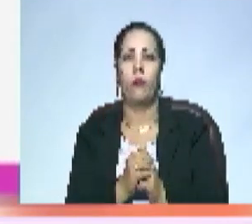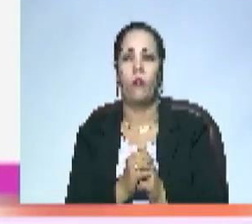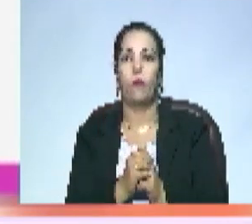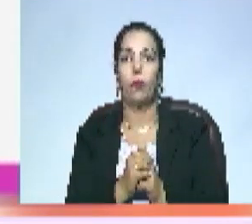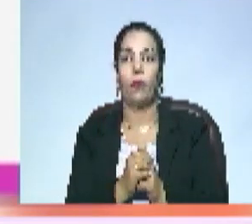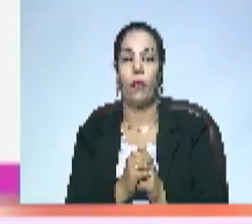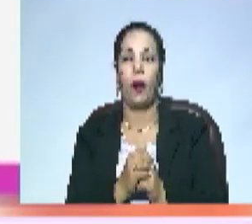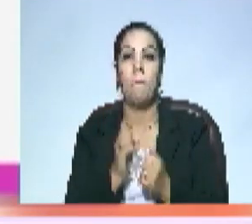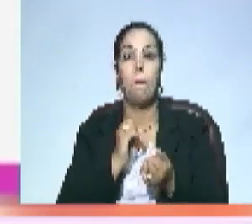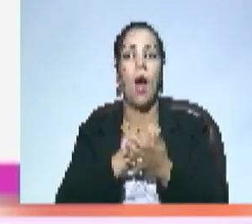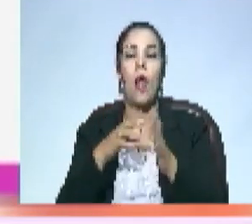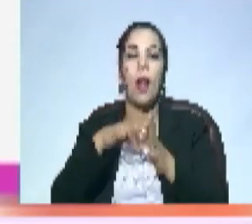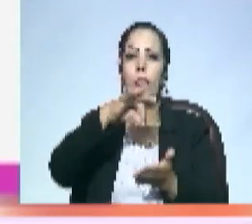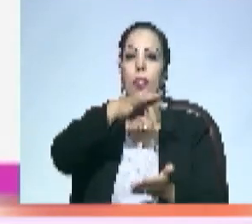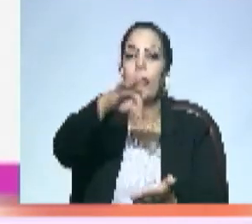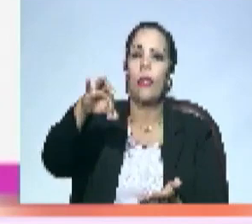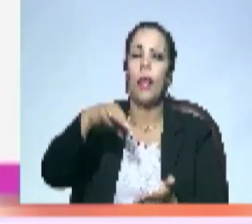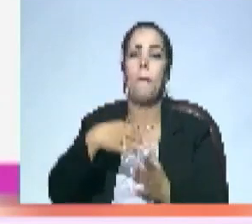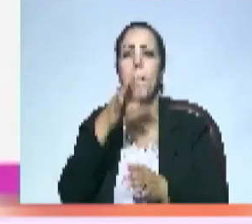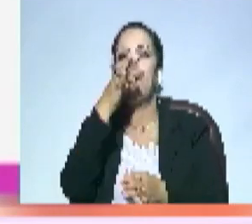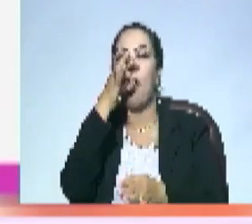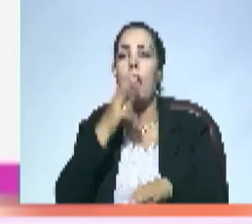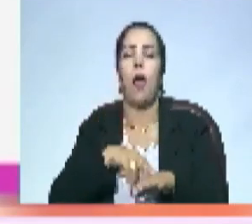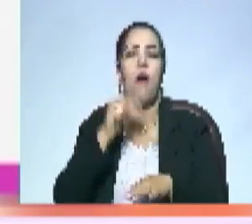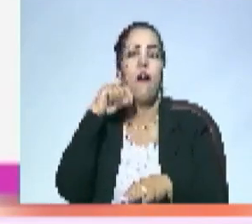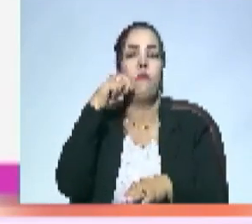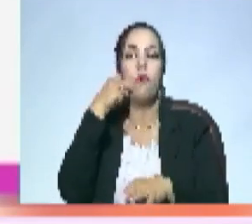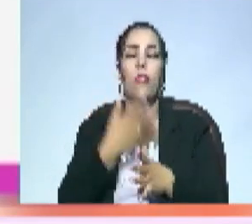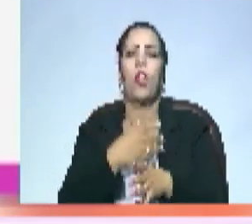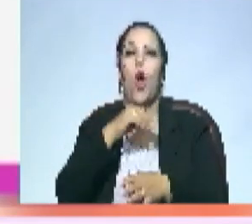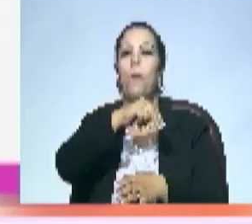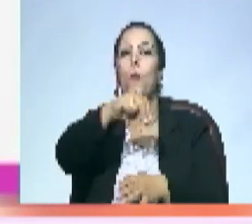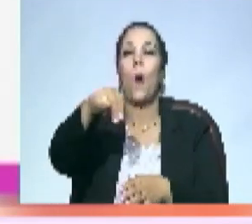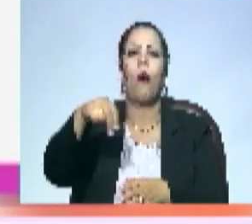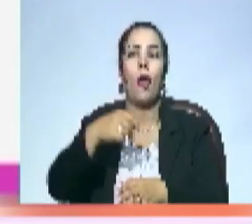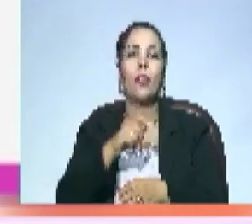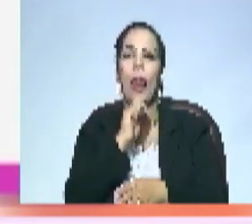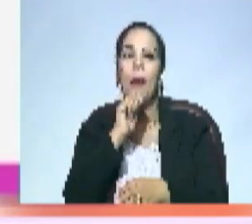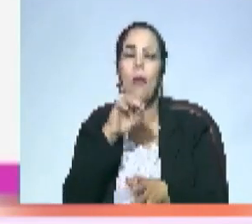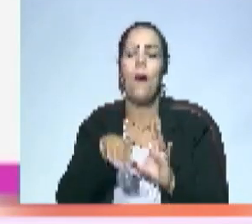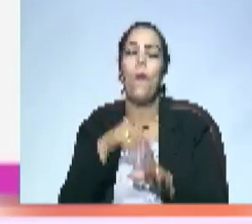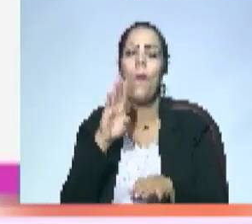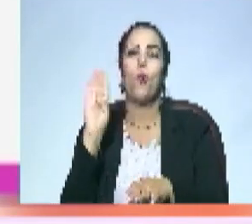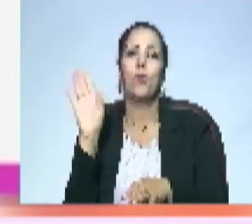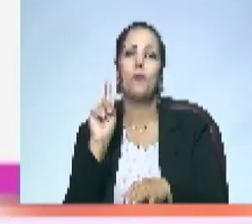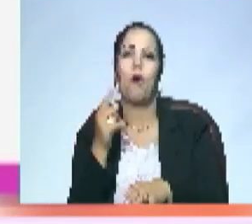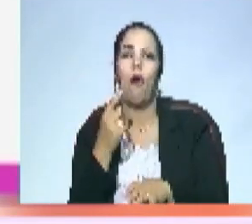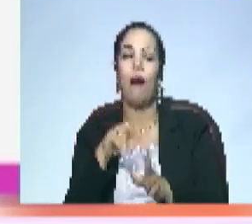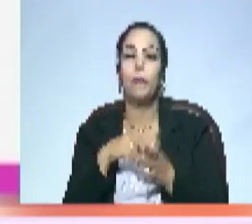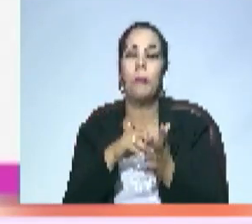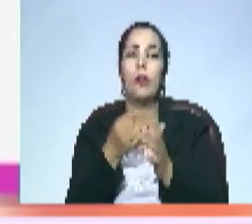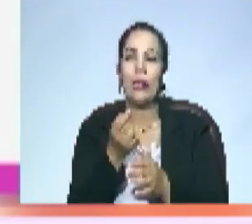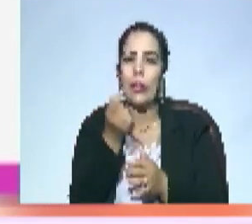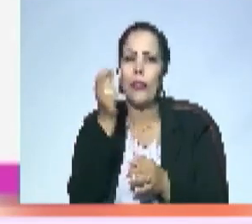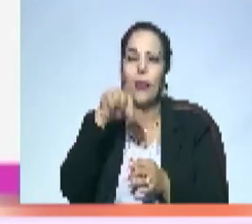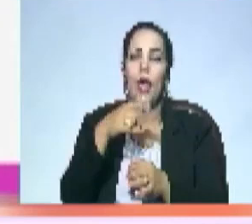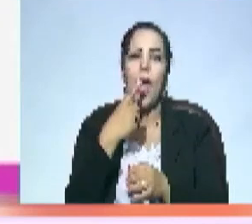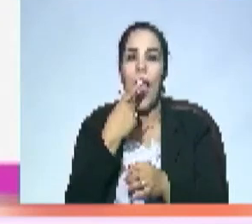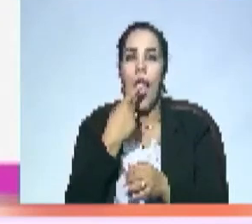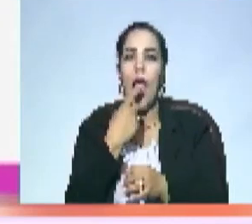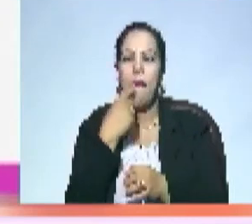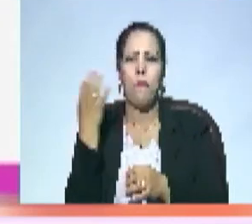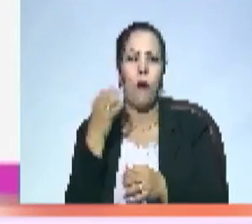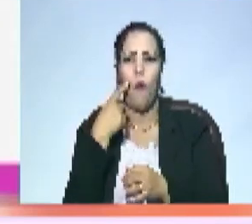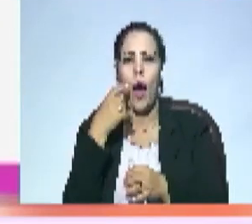بناخد التوابل بتاعتنا ملح وفلفل وبهارات لحمه وشويه كزبره ناشفه وبنحط عليهم سنه قرفه لان